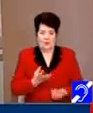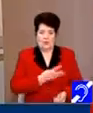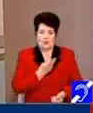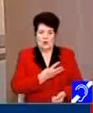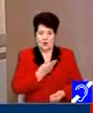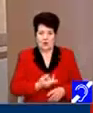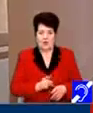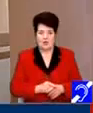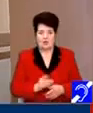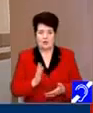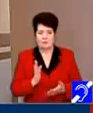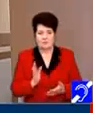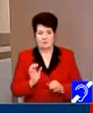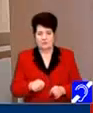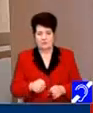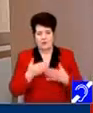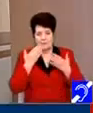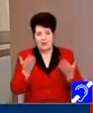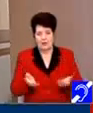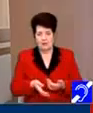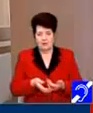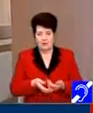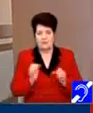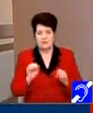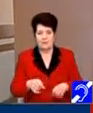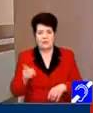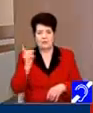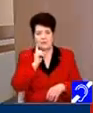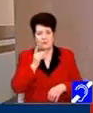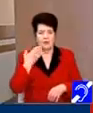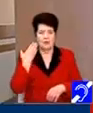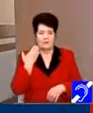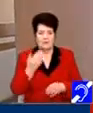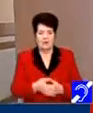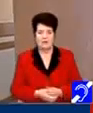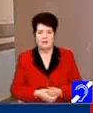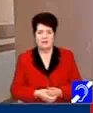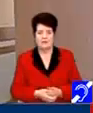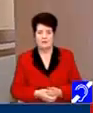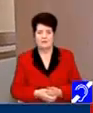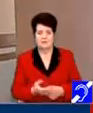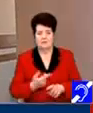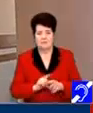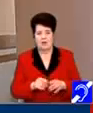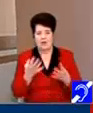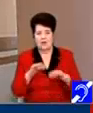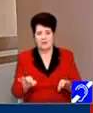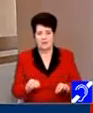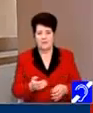Noi ne dorim că cetățenii noștri să poată apela, să poată telefona mai la preț mai accesibil. Ne